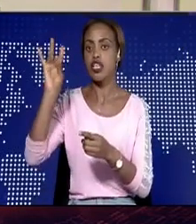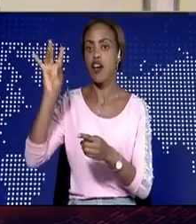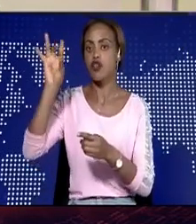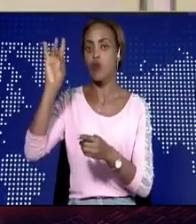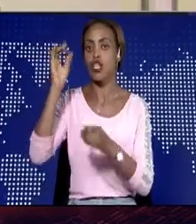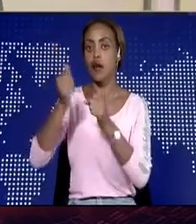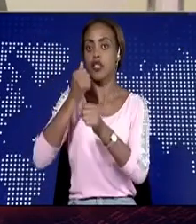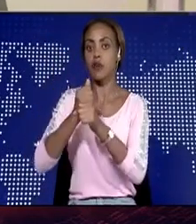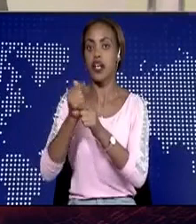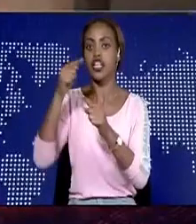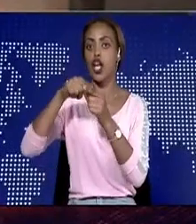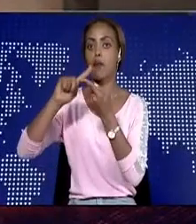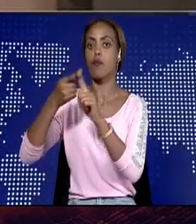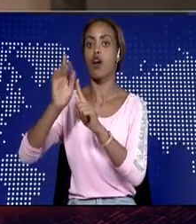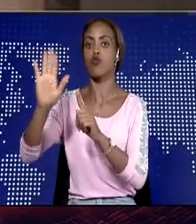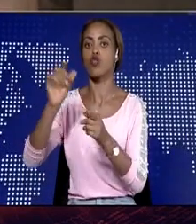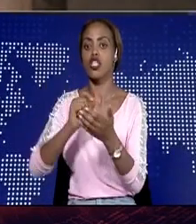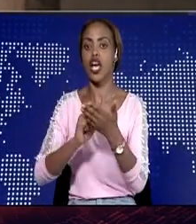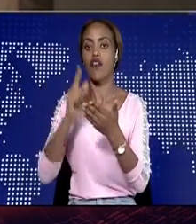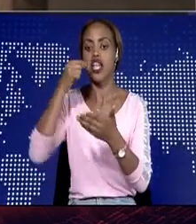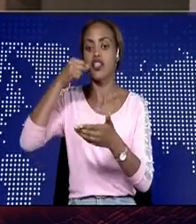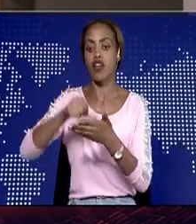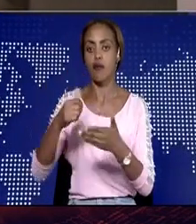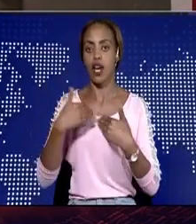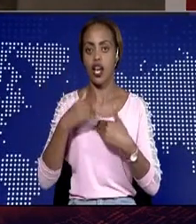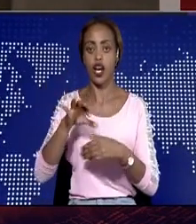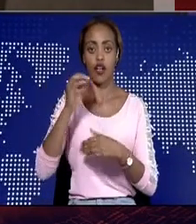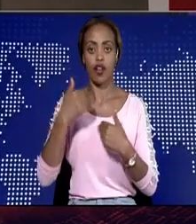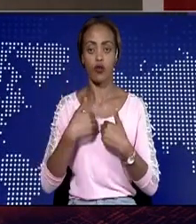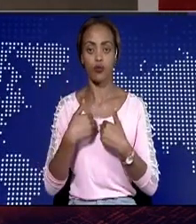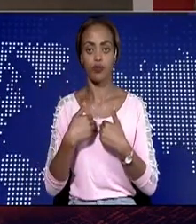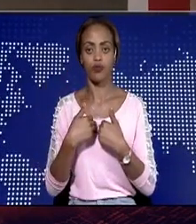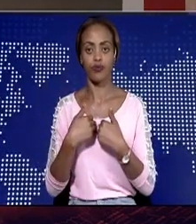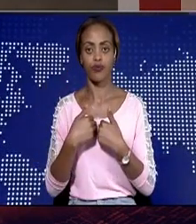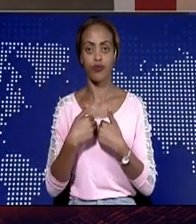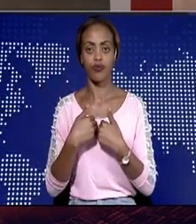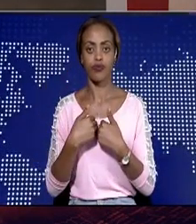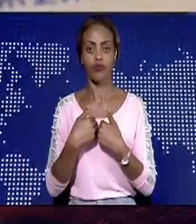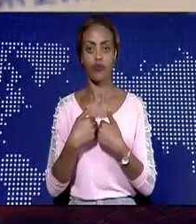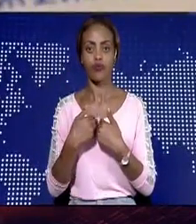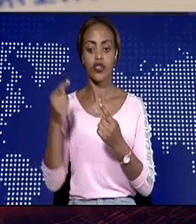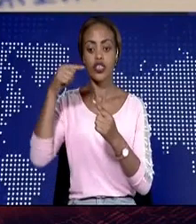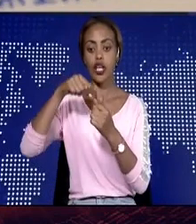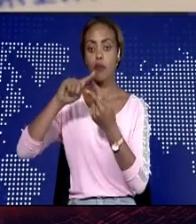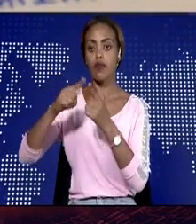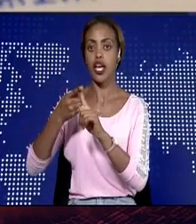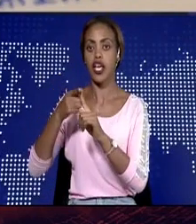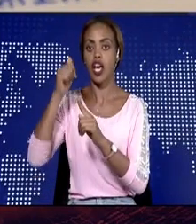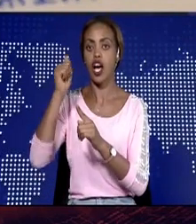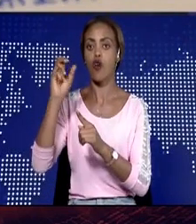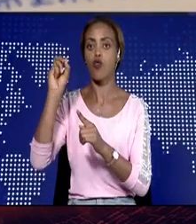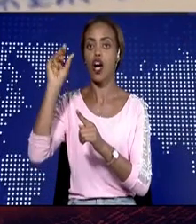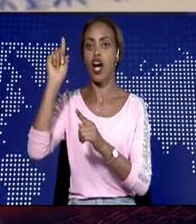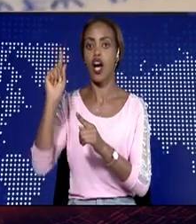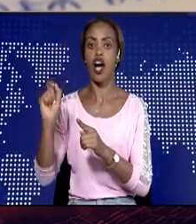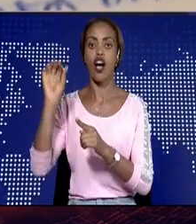1978 ዓ.ም ናብ ብፃዩ ዝፀሓፋ ሓንቲ ደብዳቤ ረኺበ ኣለኹ። ተመልከት እዩ ናብ ብፃዩ ኣሎ